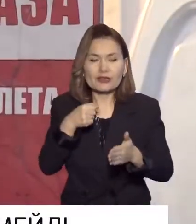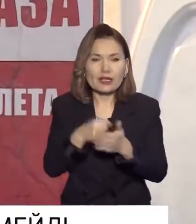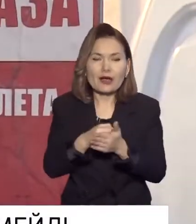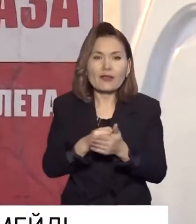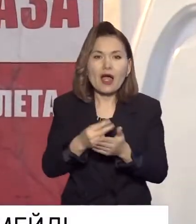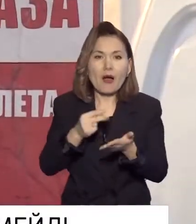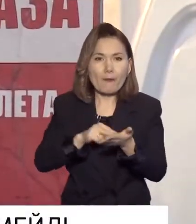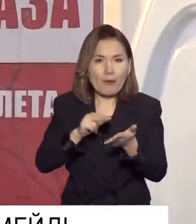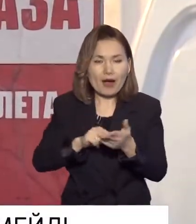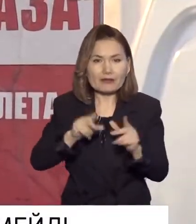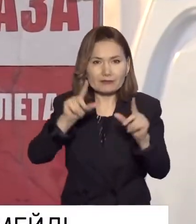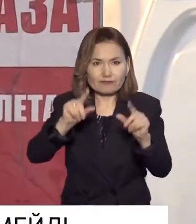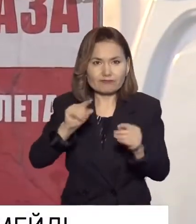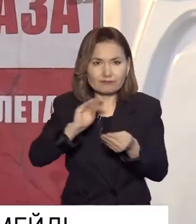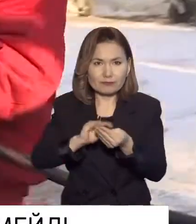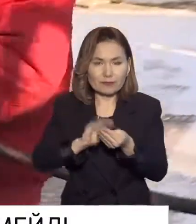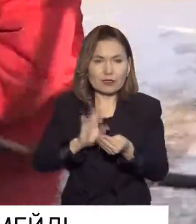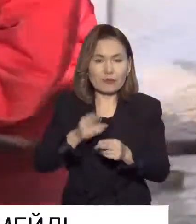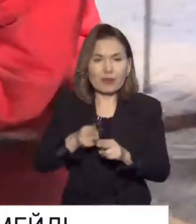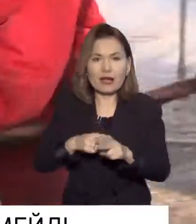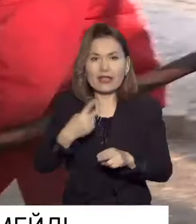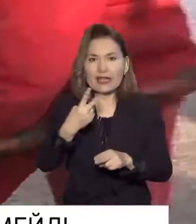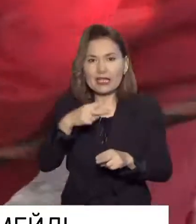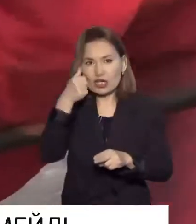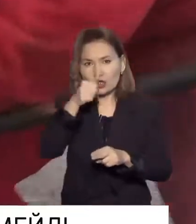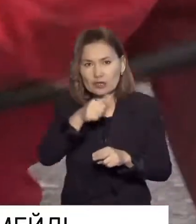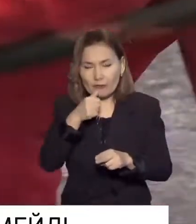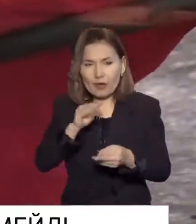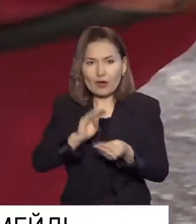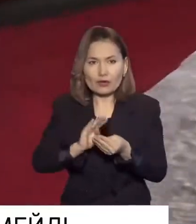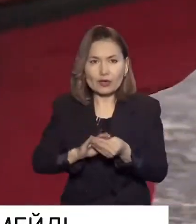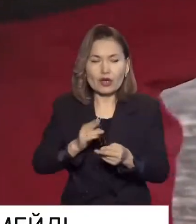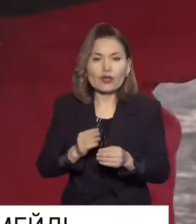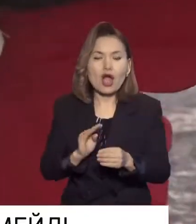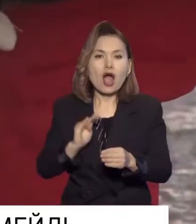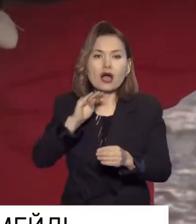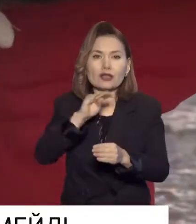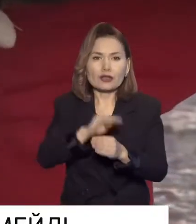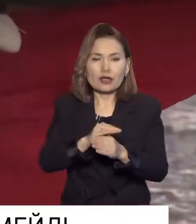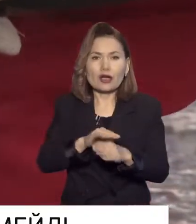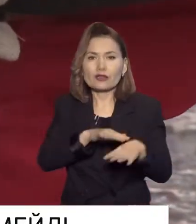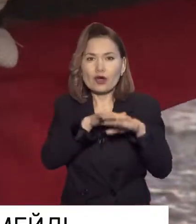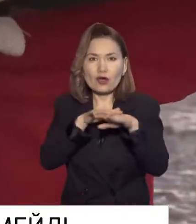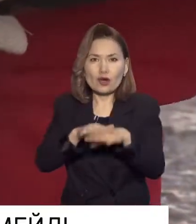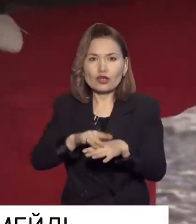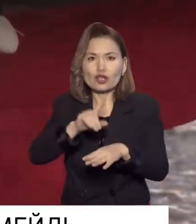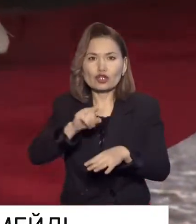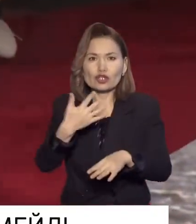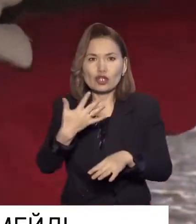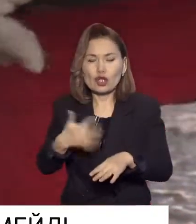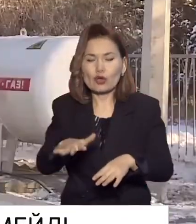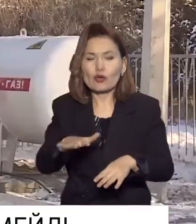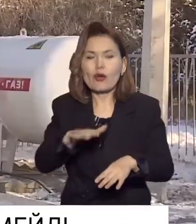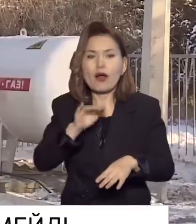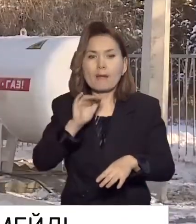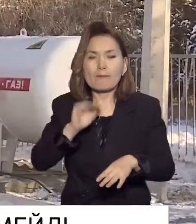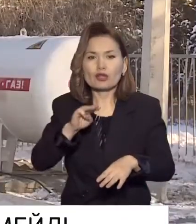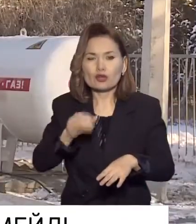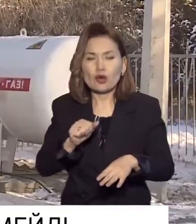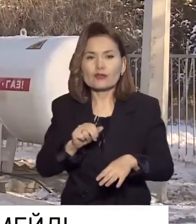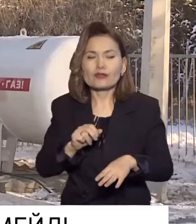Табиғи және тауарлық газдың бағасы 2 жыл бойы сақталады. Ішкі нарық қосымша 150 мың тонна сұйытылған мұнай газымен қамтамасыз